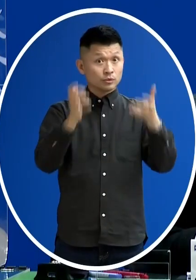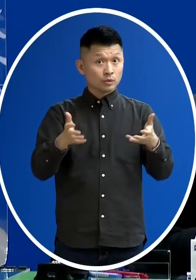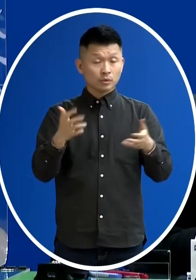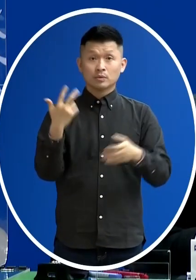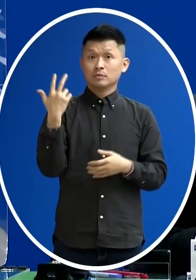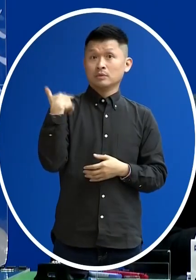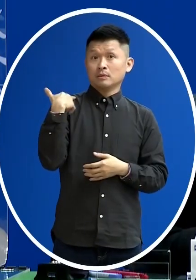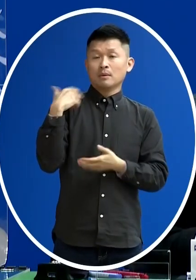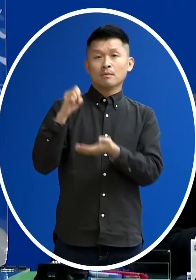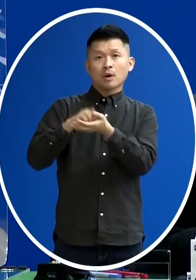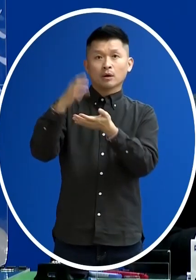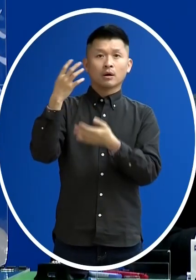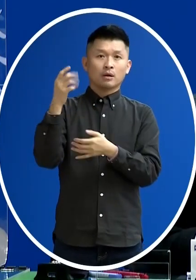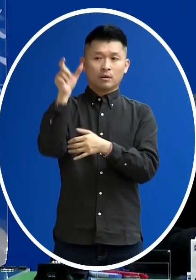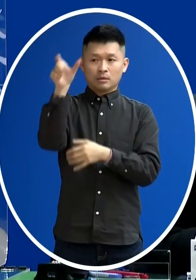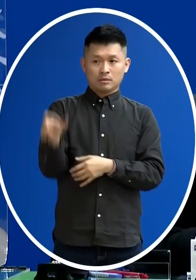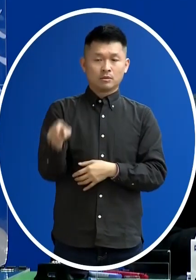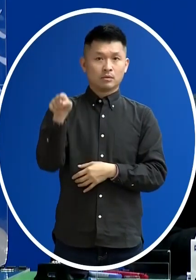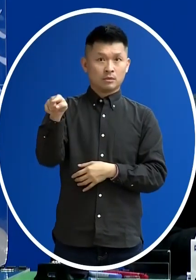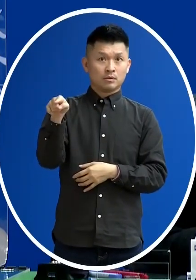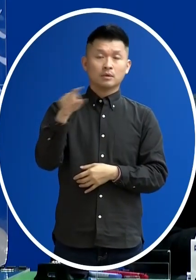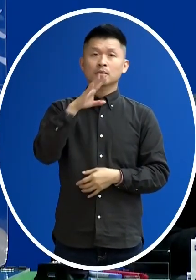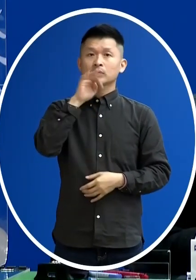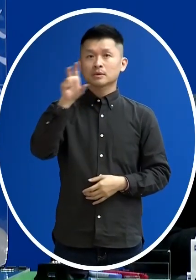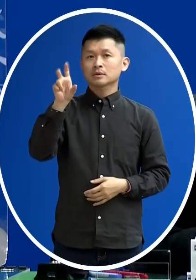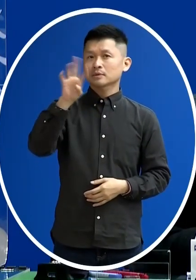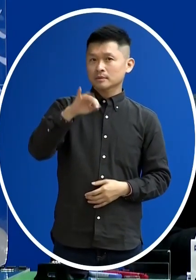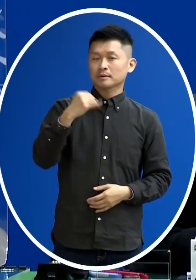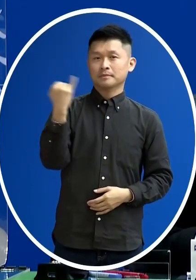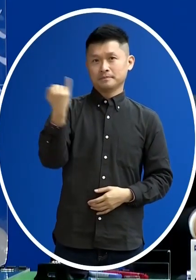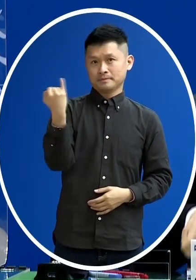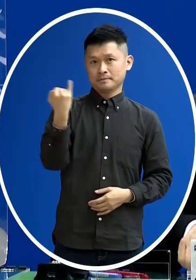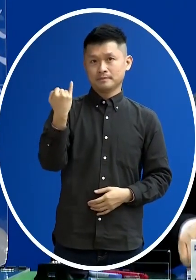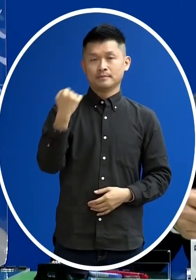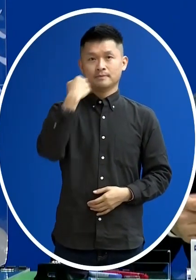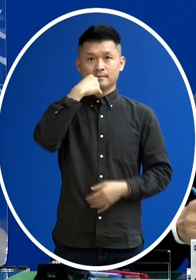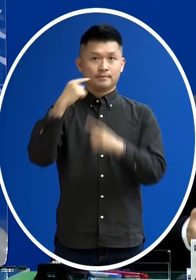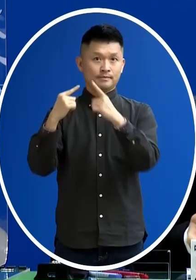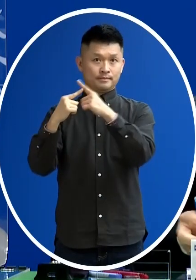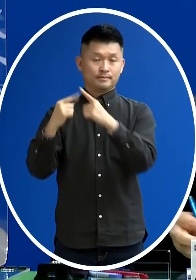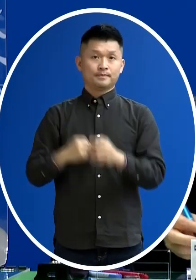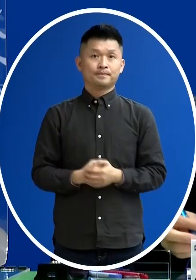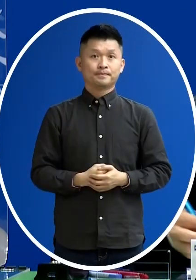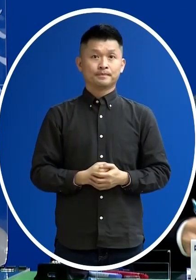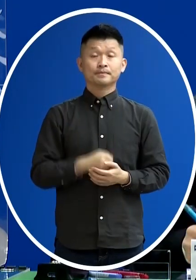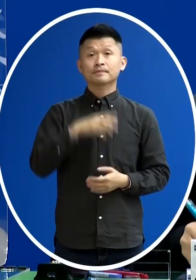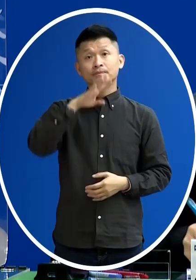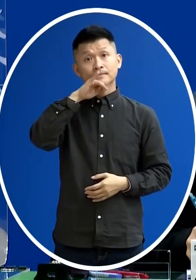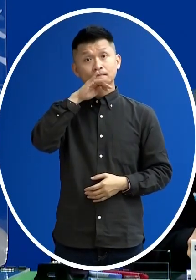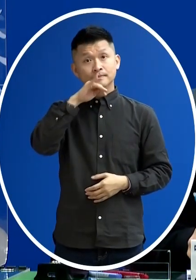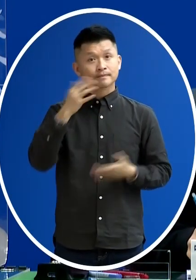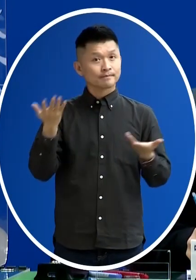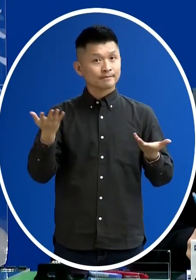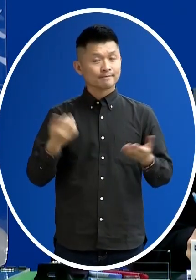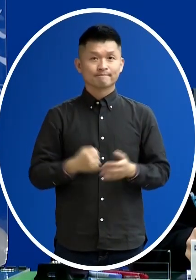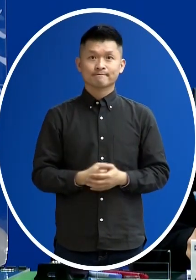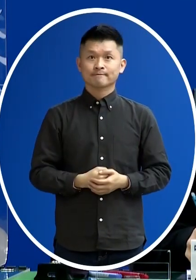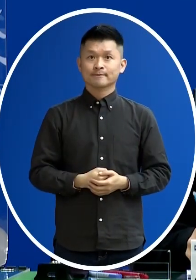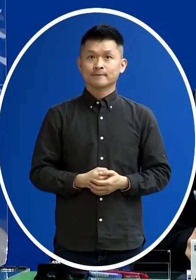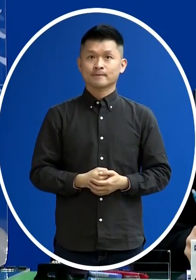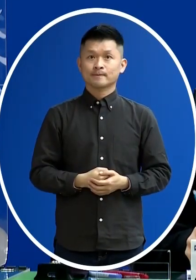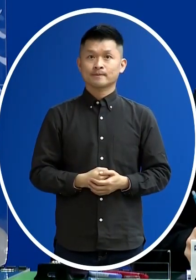上周有报告的那一例70多岁的本国籍的女性那至于在年龄层的分布来讲我们